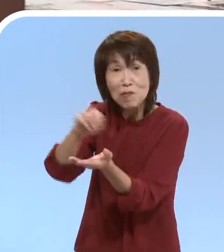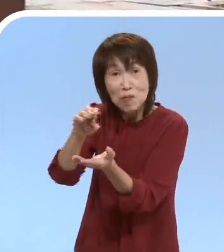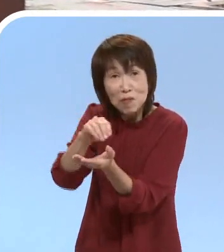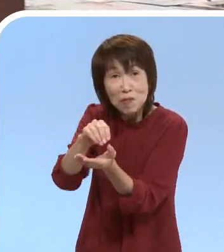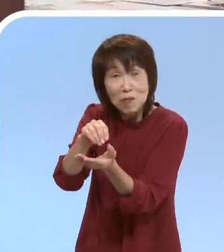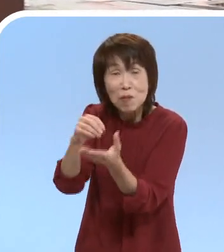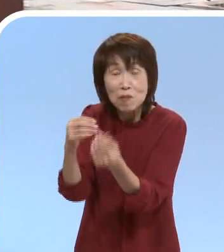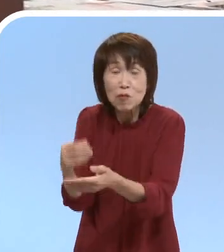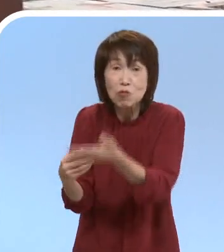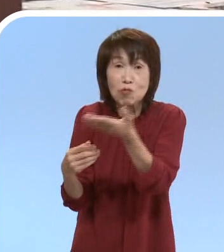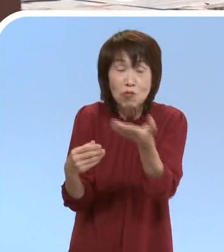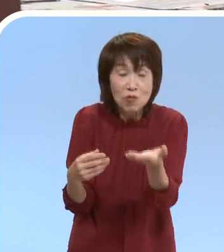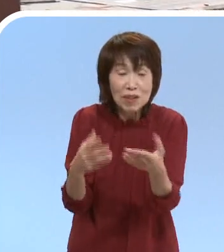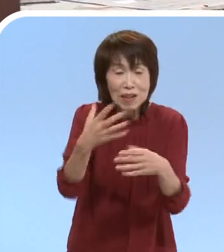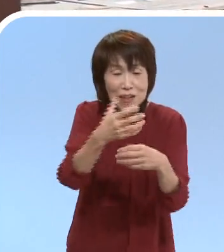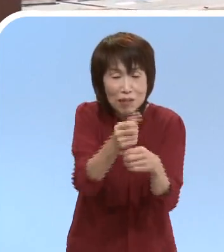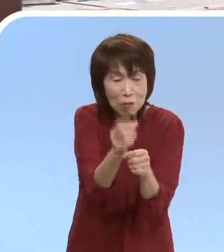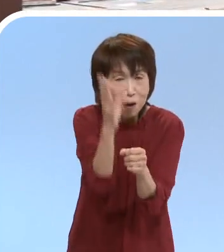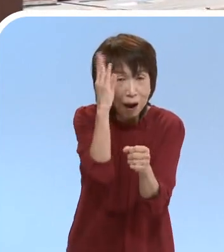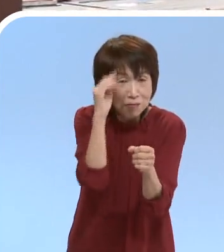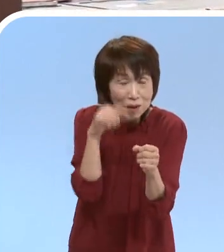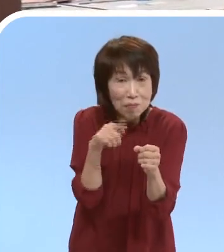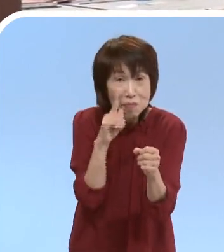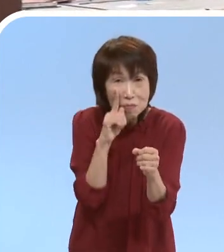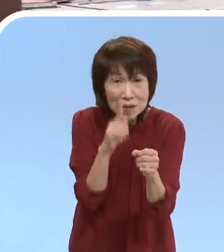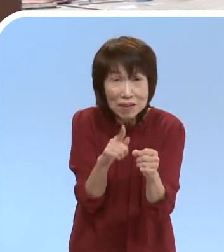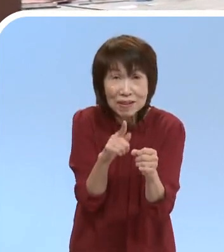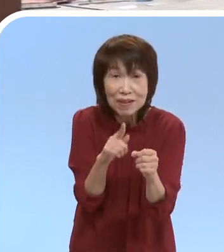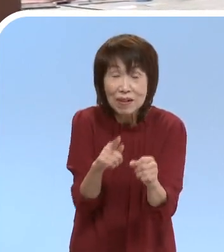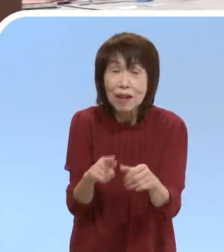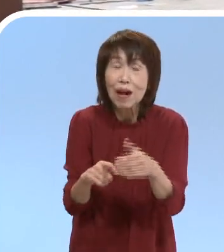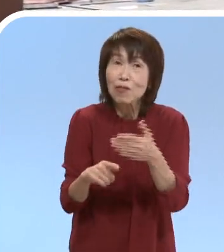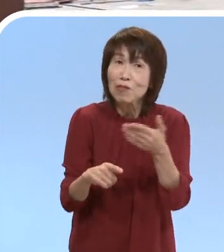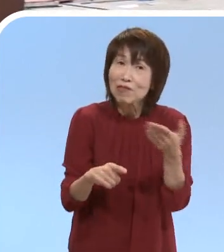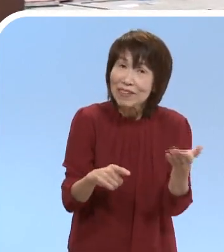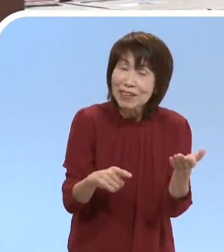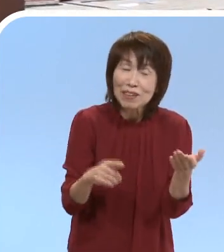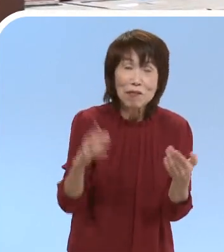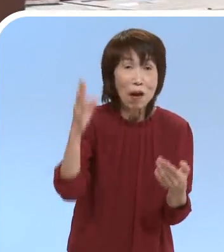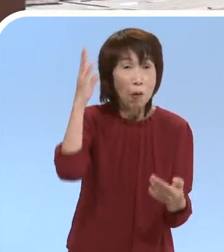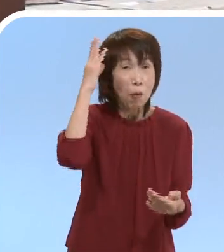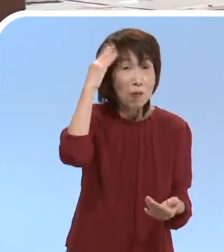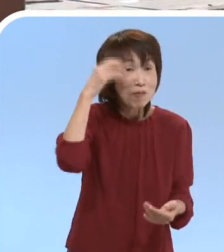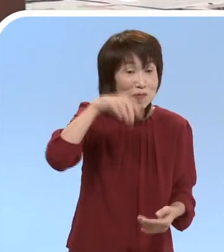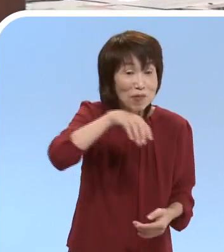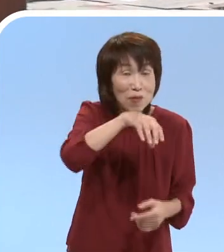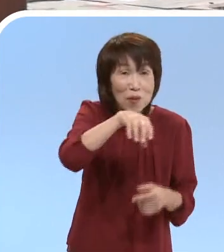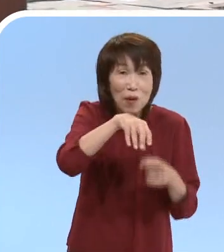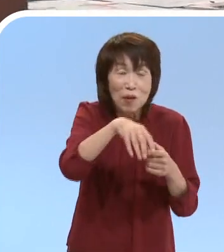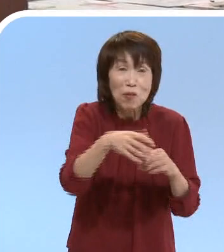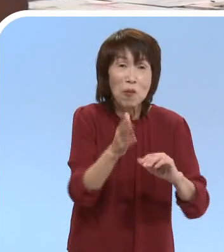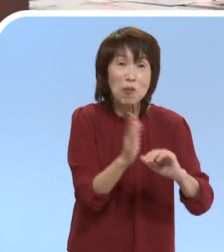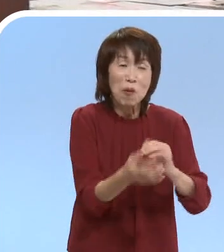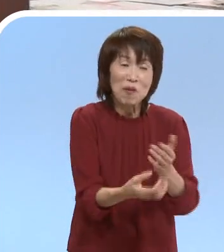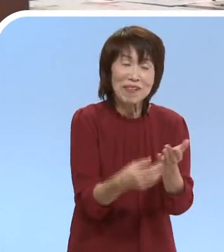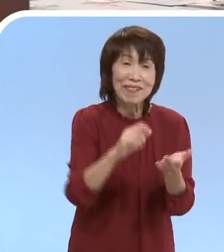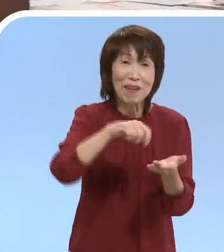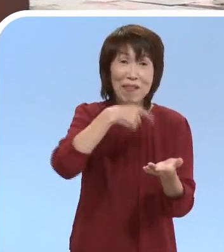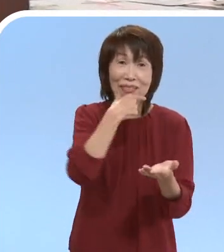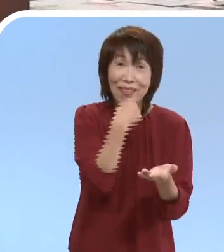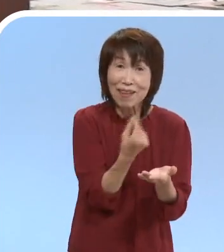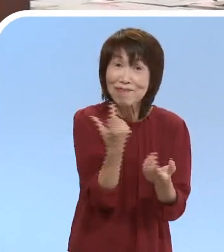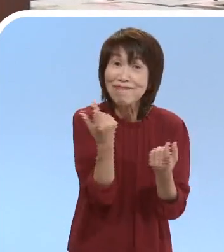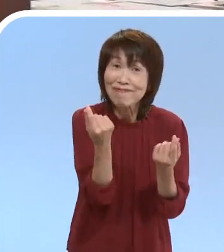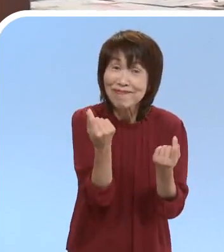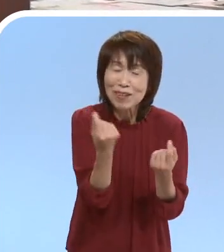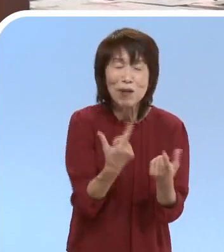を絞るところを見て、そんなんしてたらオリーブオイルを使ったお料理いただきたくなりますよね、はい、